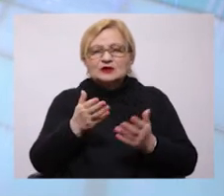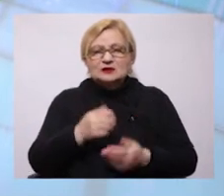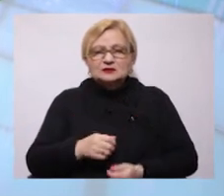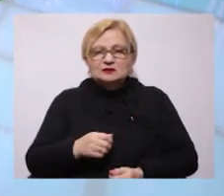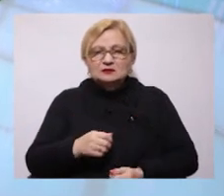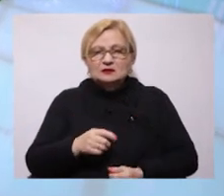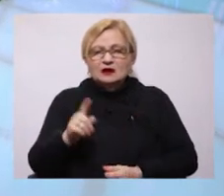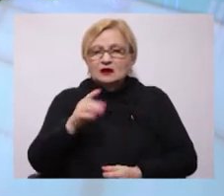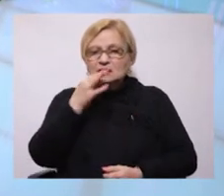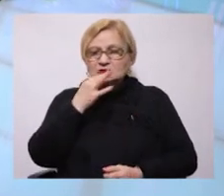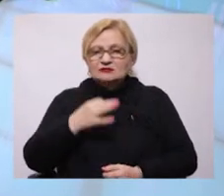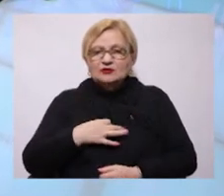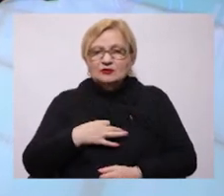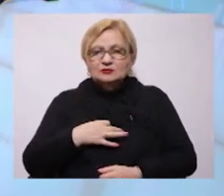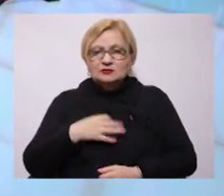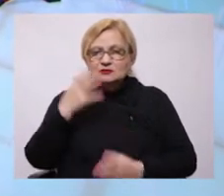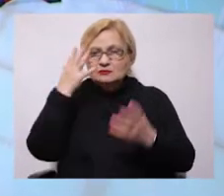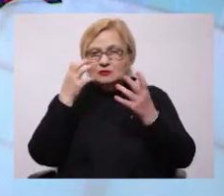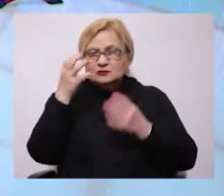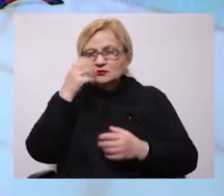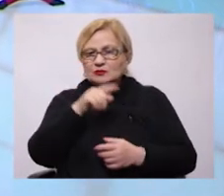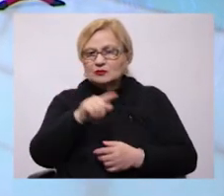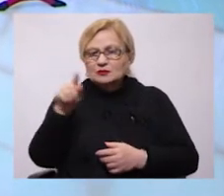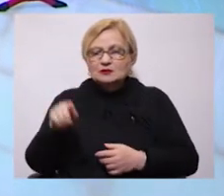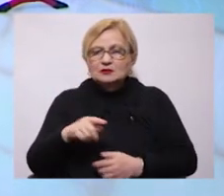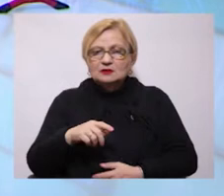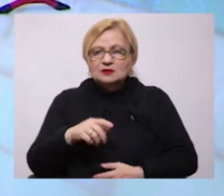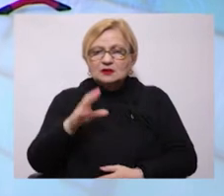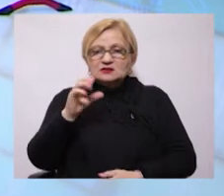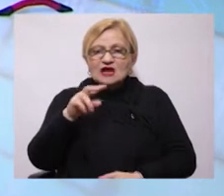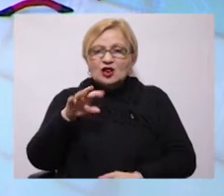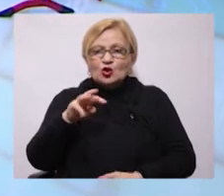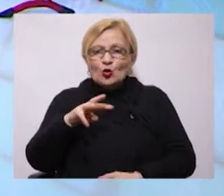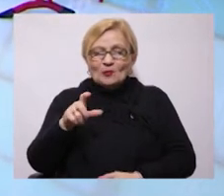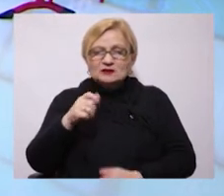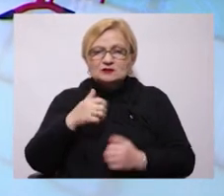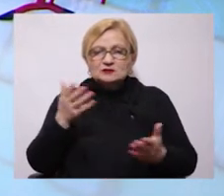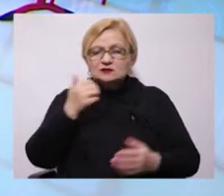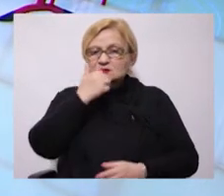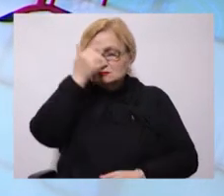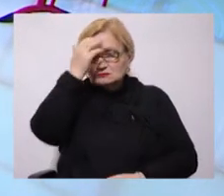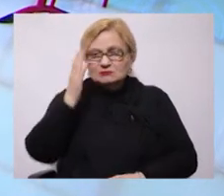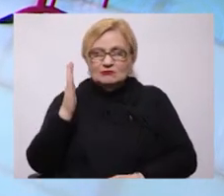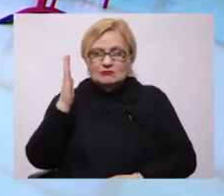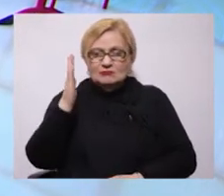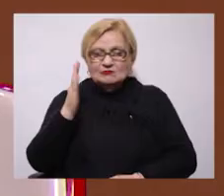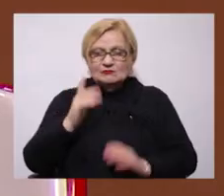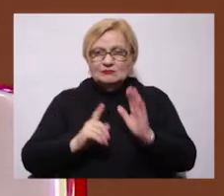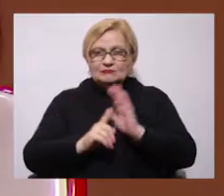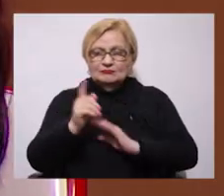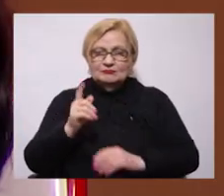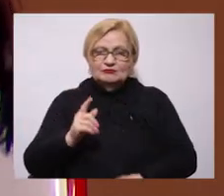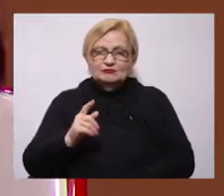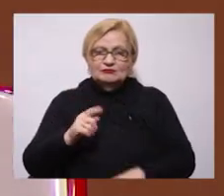დაფაზე? რას გვეუბნებიან ფოტოები? სალომე, ძალიან დიდი მადლობა, რომ ხელს იწევ და ისე ითხოვ საუბრის დაწყებას.